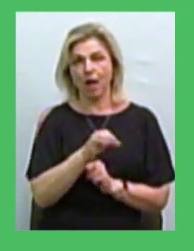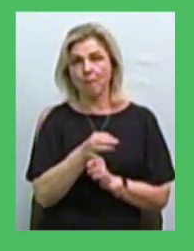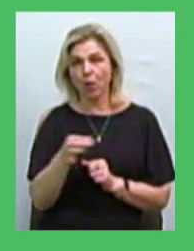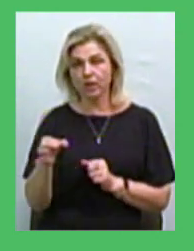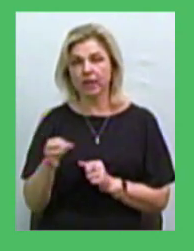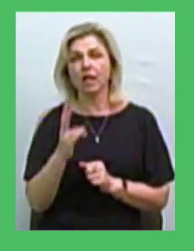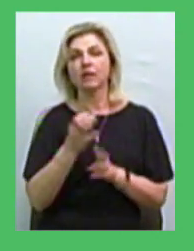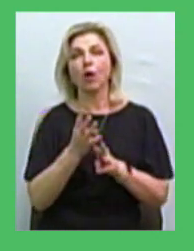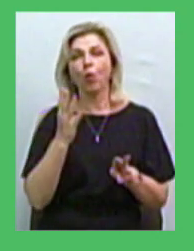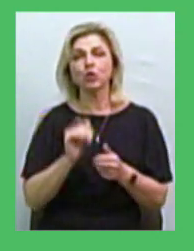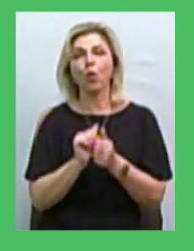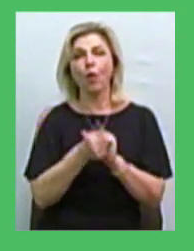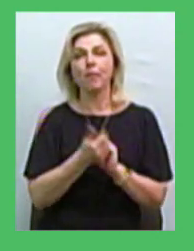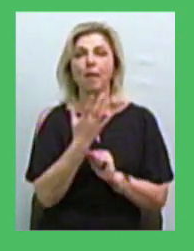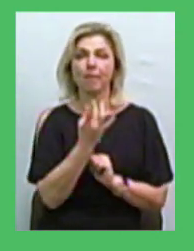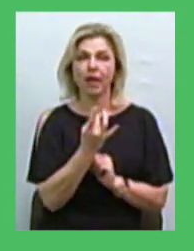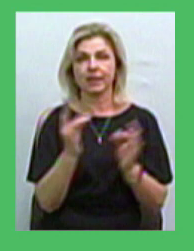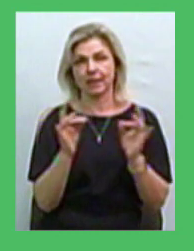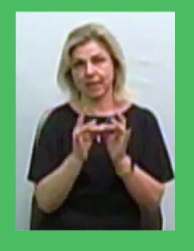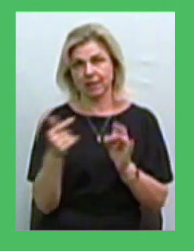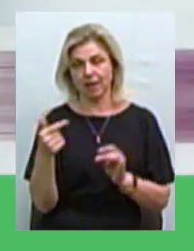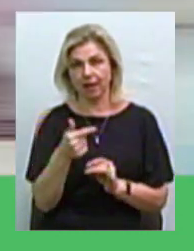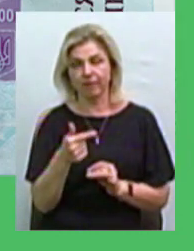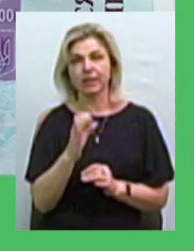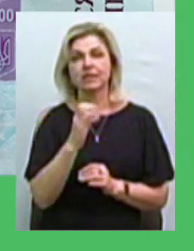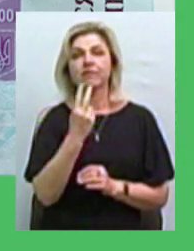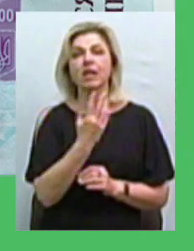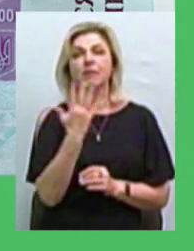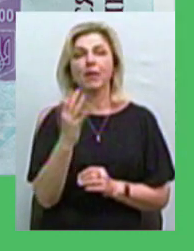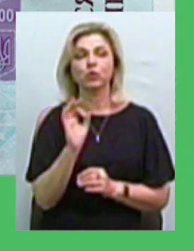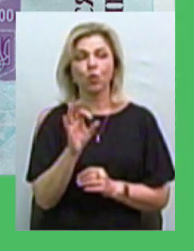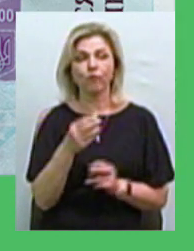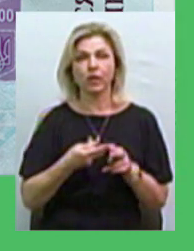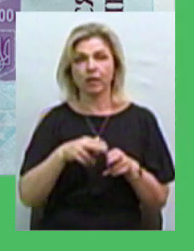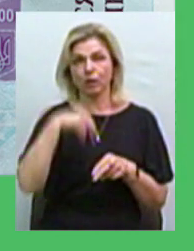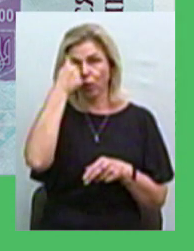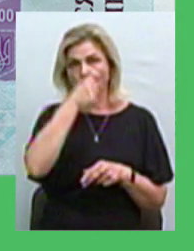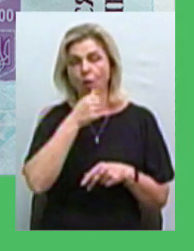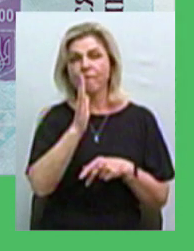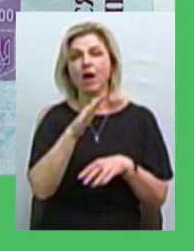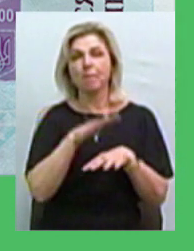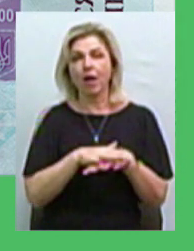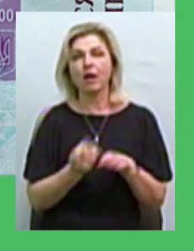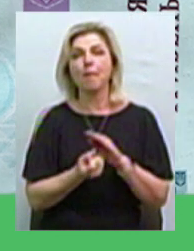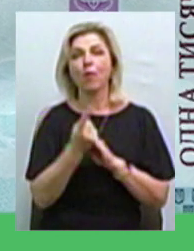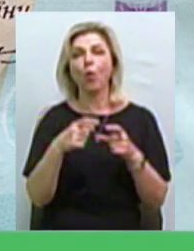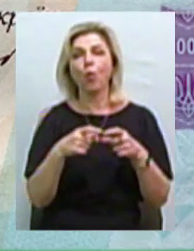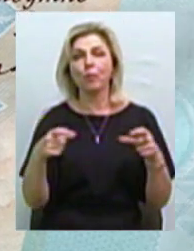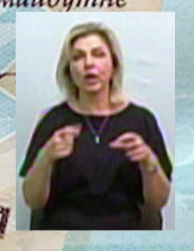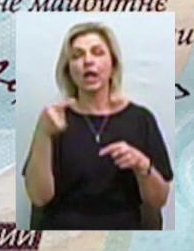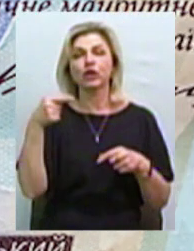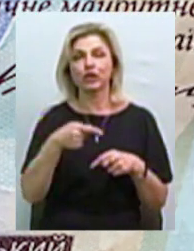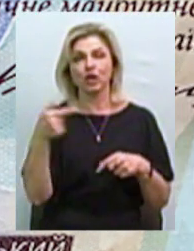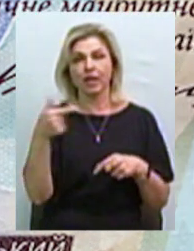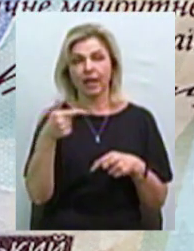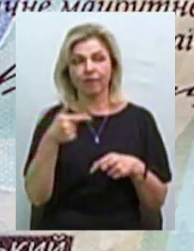На черзі обмін 5 та 10 гривень. З 25 жовтня цього року в банках з'явиться купюра номіналом 1000 гривень